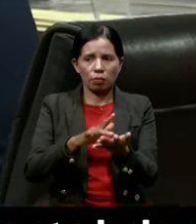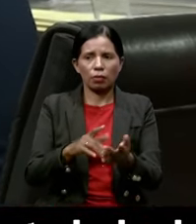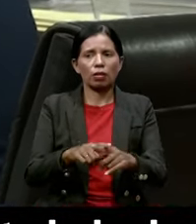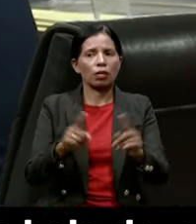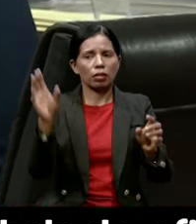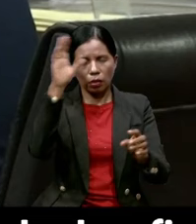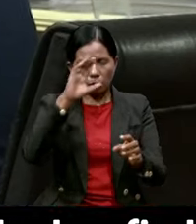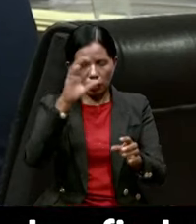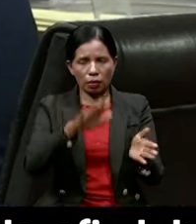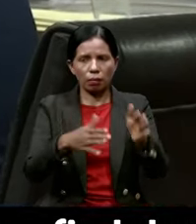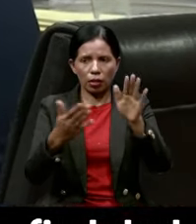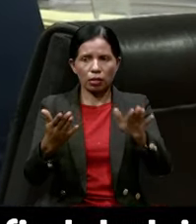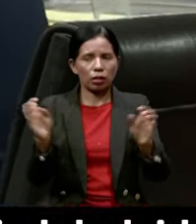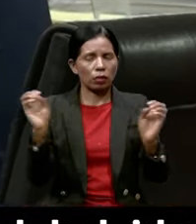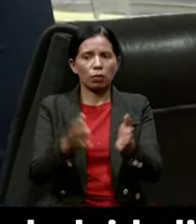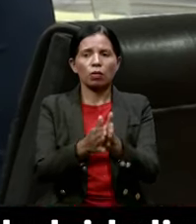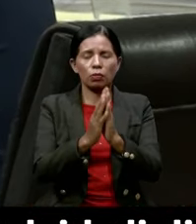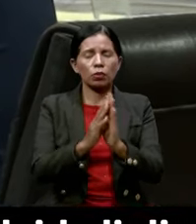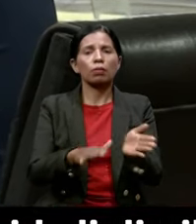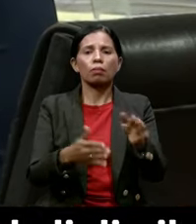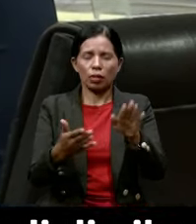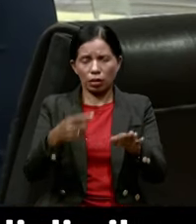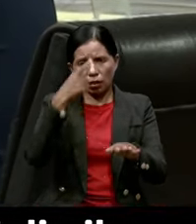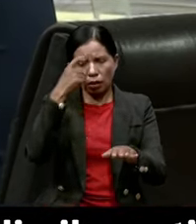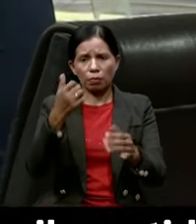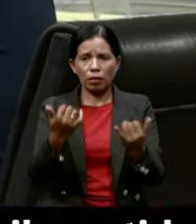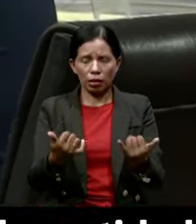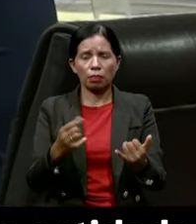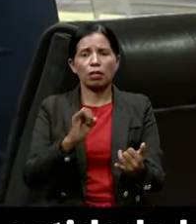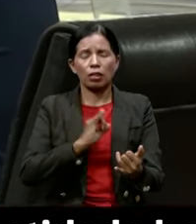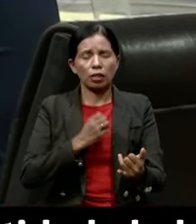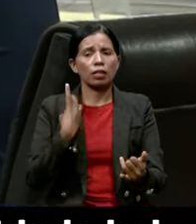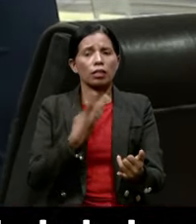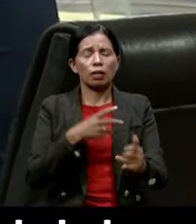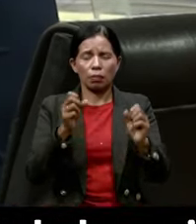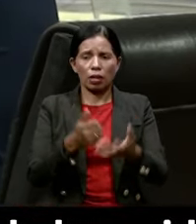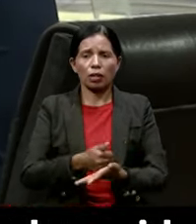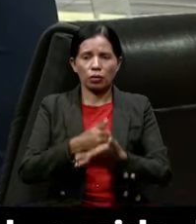Las buka mate, las husu mate. Tambah dan ema ka ita bel defende malu.